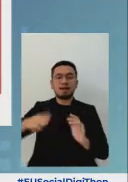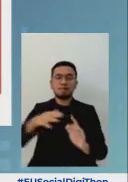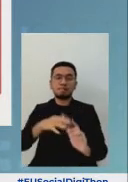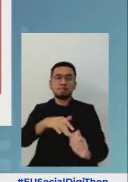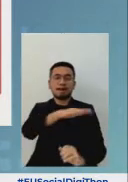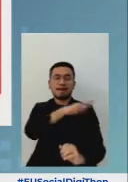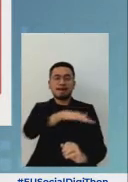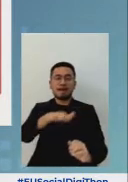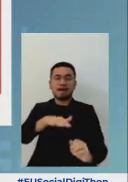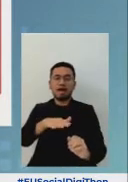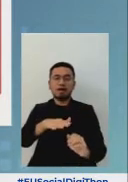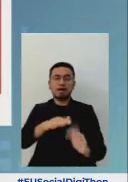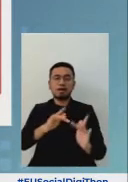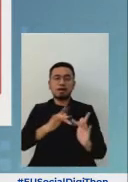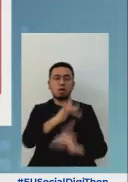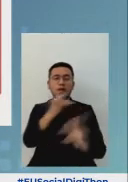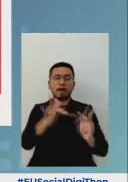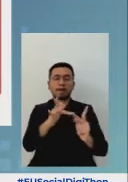disebabkan karena